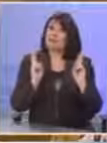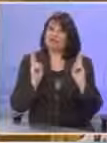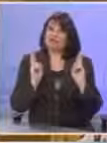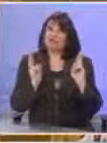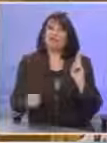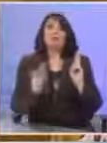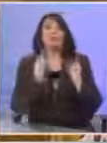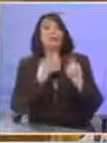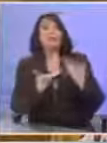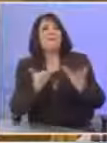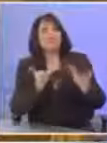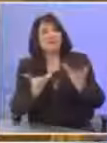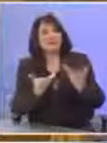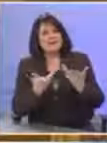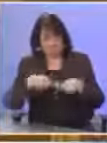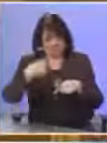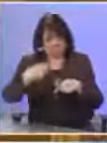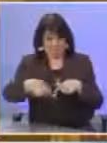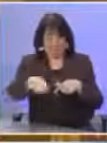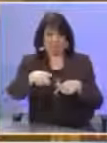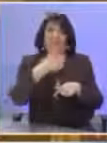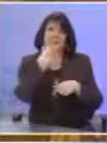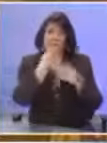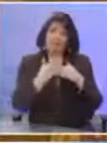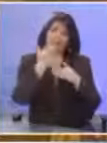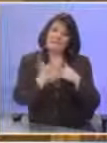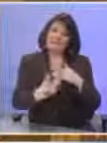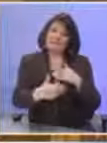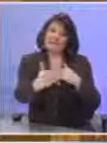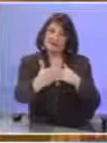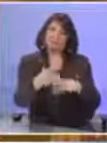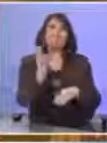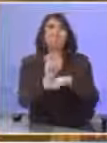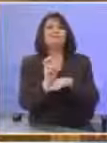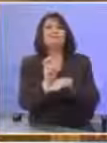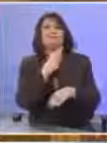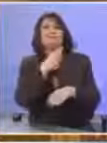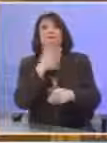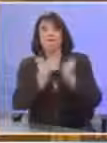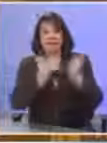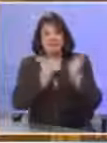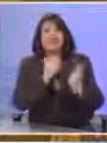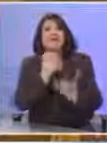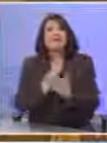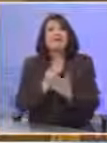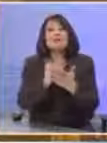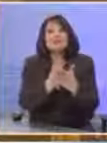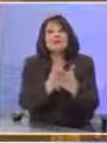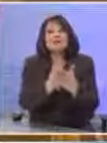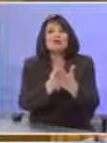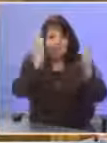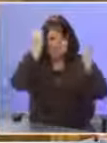αυτή διαπραγμάτευση από τον επόμενο Φλεβάρι και έπειτα για τα υπόλοιπα κόκκινα δάνεια να μην καταλήξει στο γνωστό